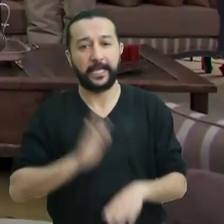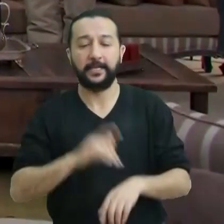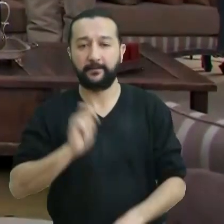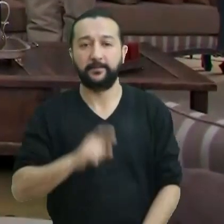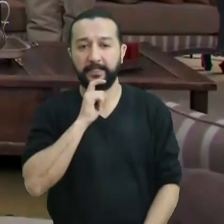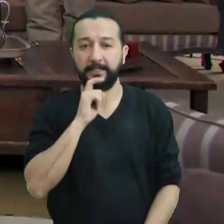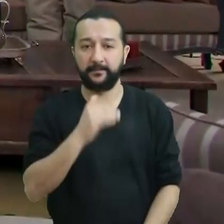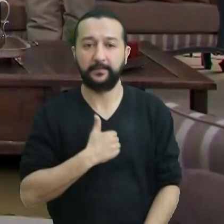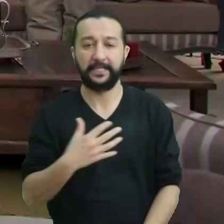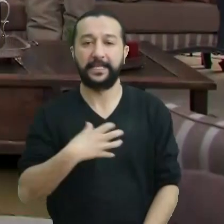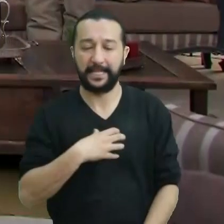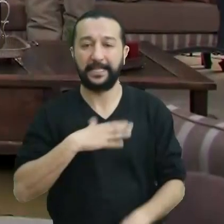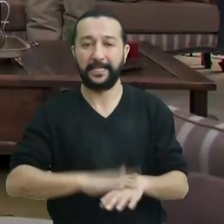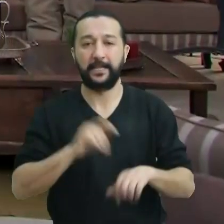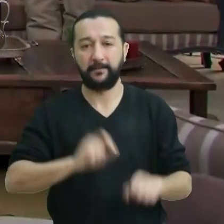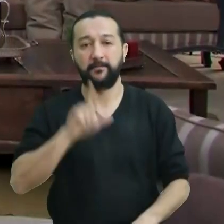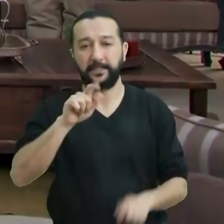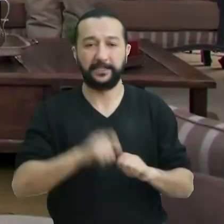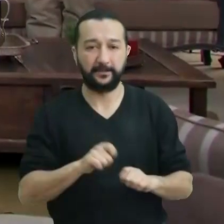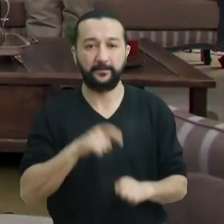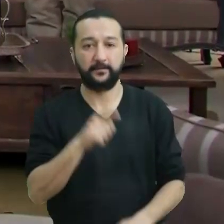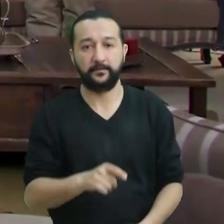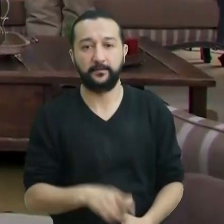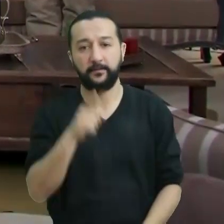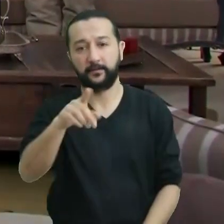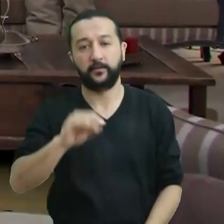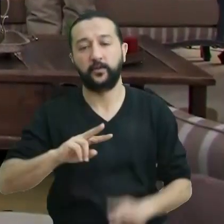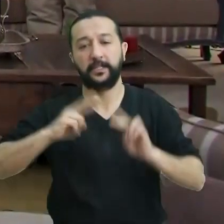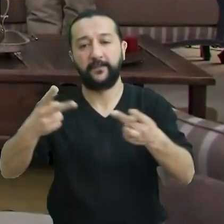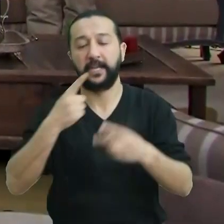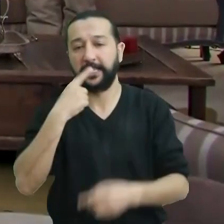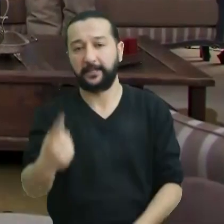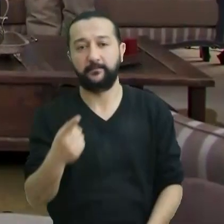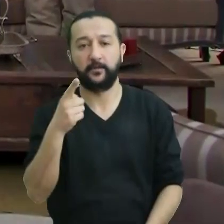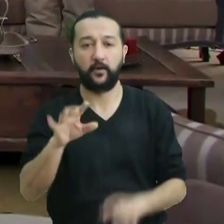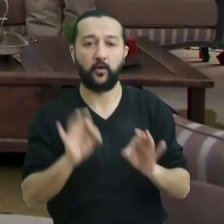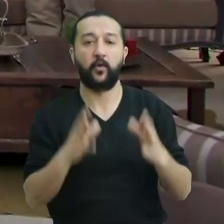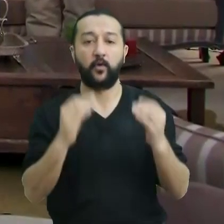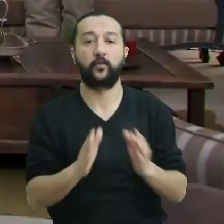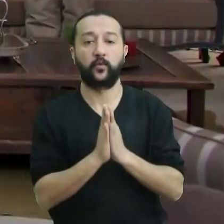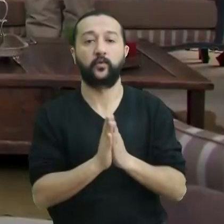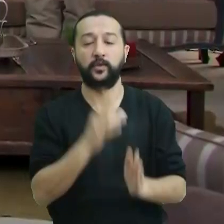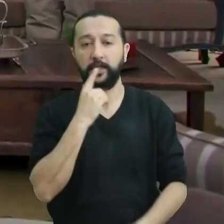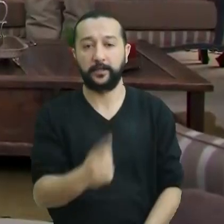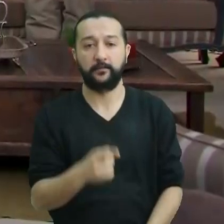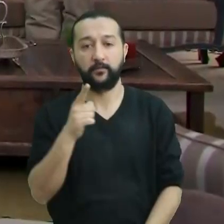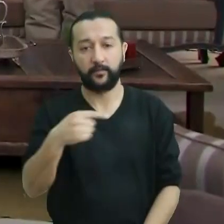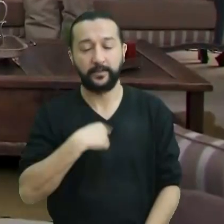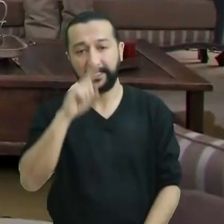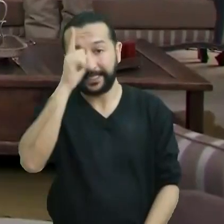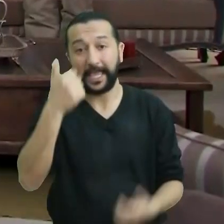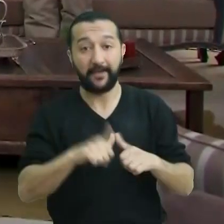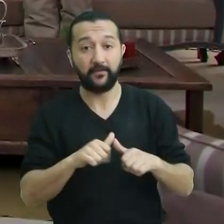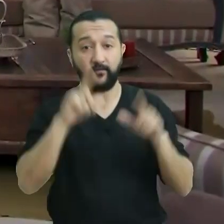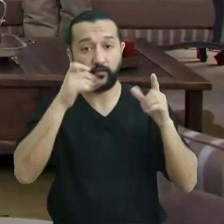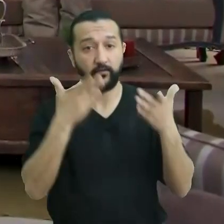Ben kendim halletmem gereken işi uşaklara verdim. Öyle oldu. Özür dilerim. Bu bizim tek